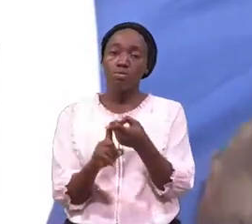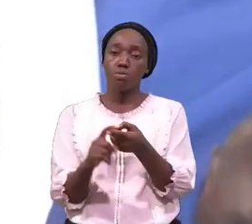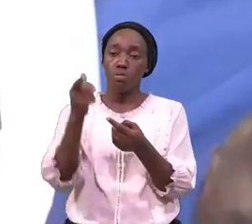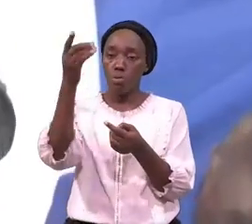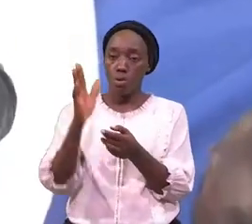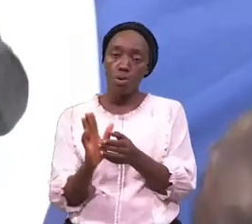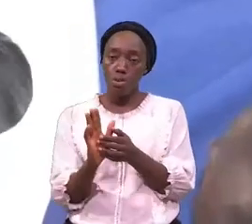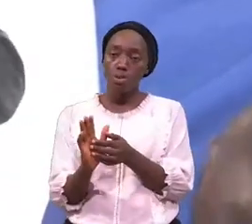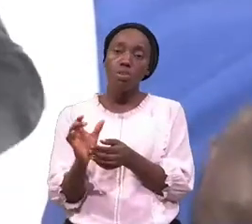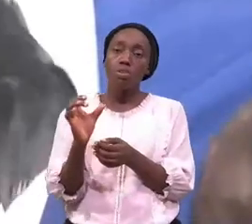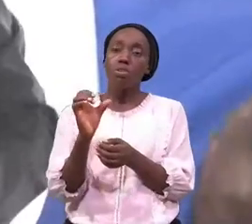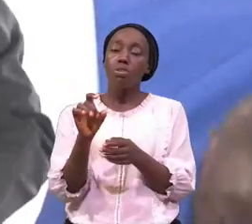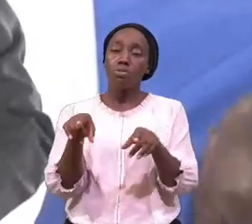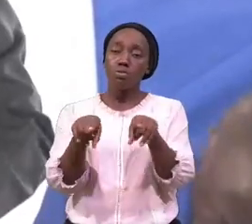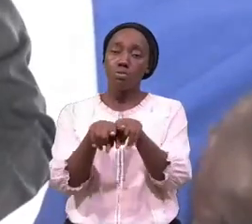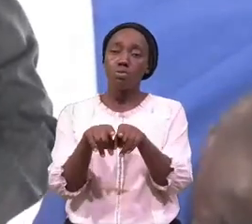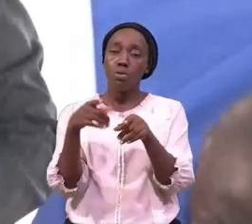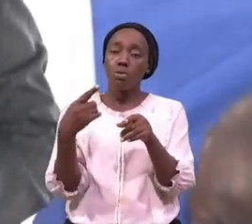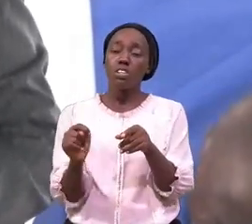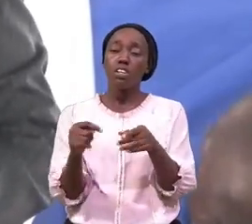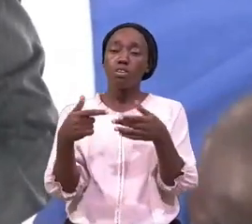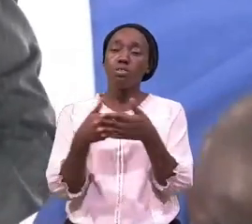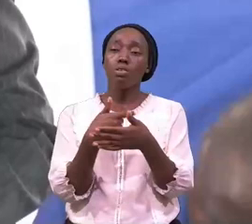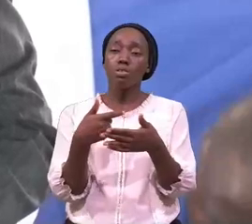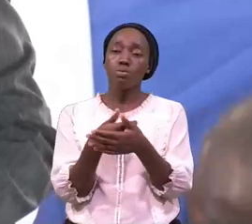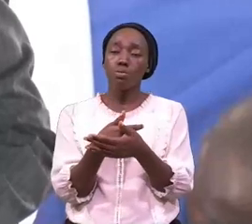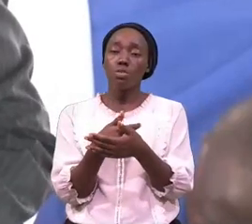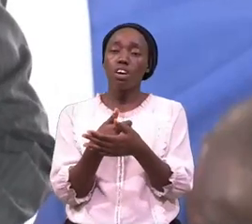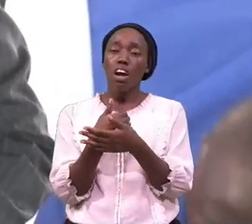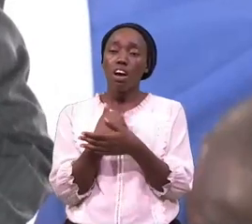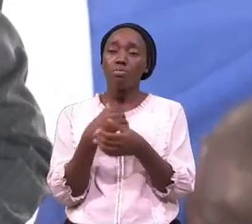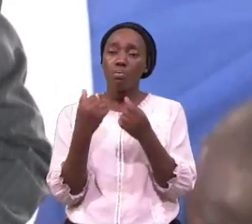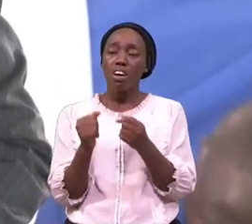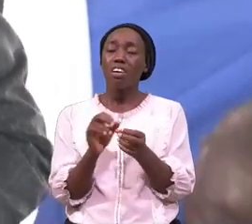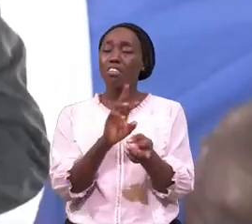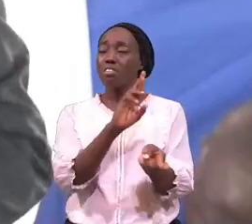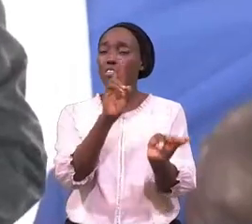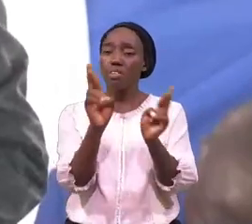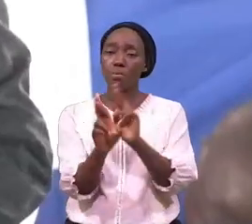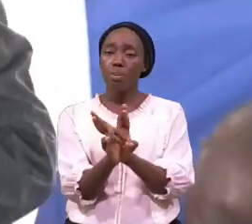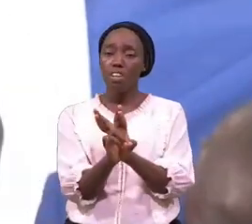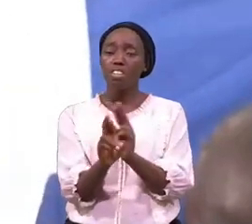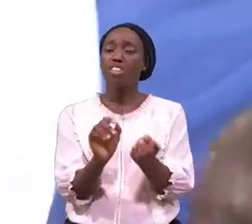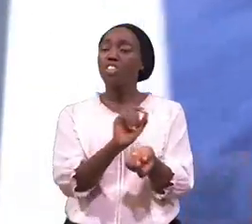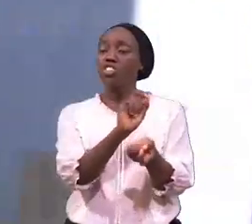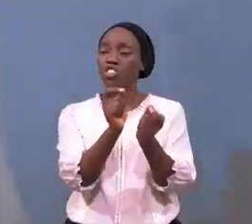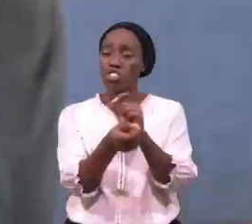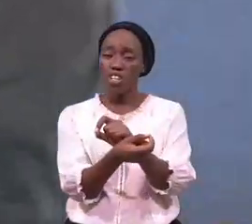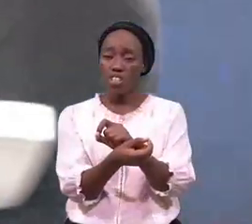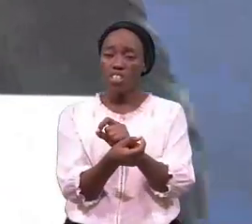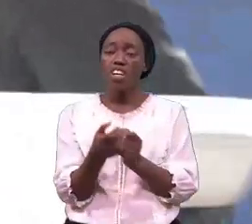est contre Dieu. Alors l'évangile demande de se retourner, de se repentir, de